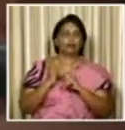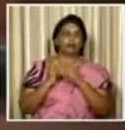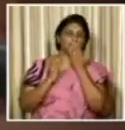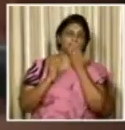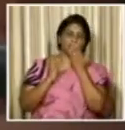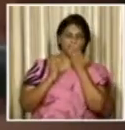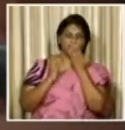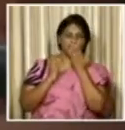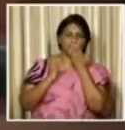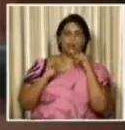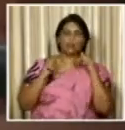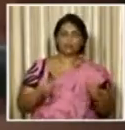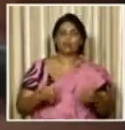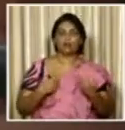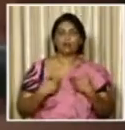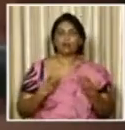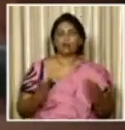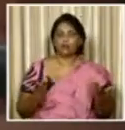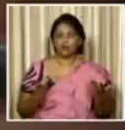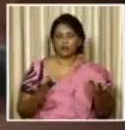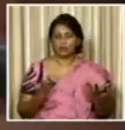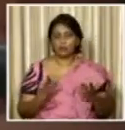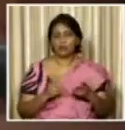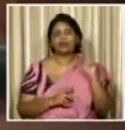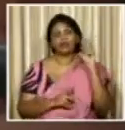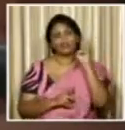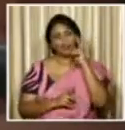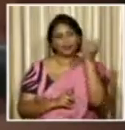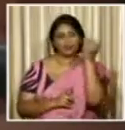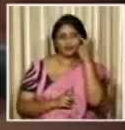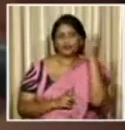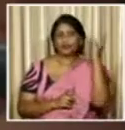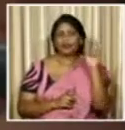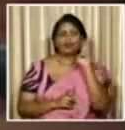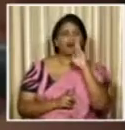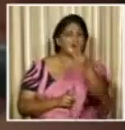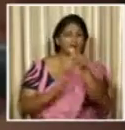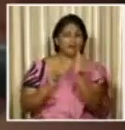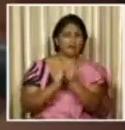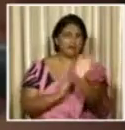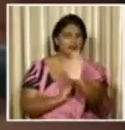නිහඬයි දැන් මම මොකද කරන්නේ රනිල් දන්නවනේ රනිල් කියන ඔයා